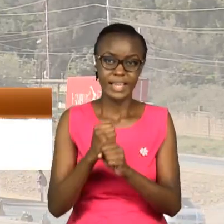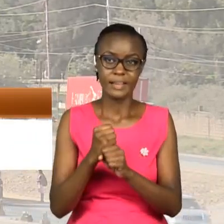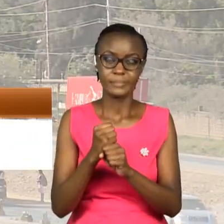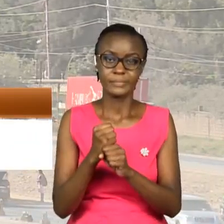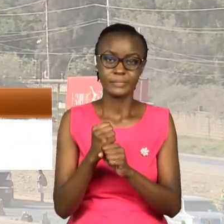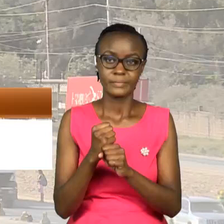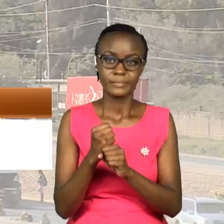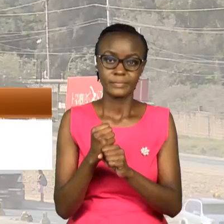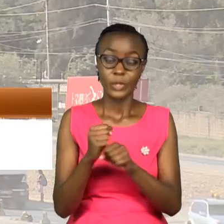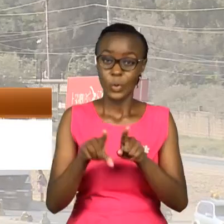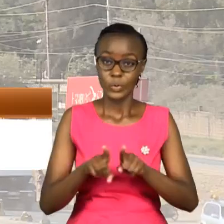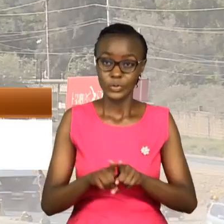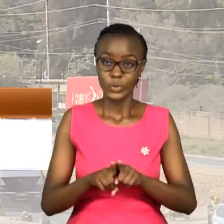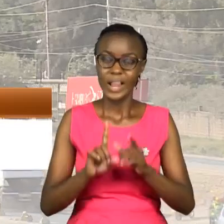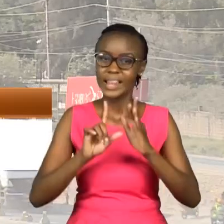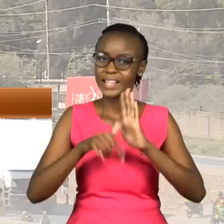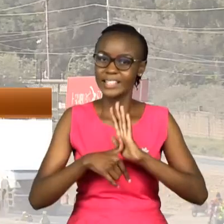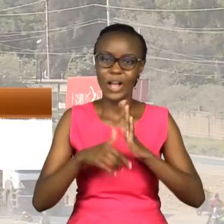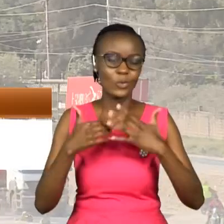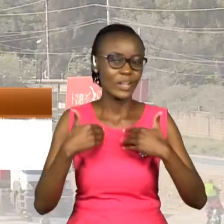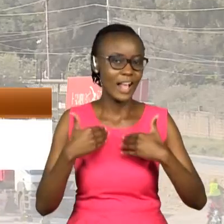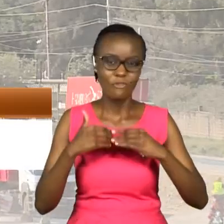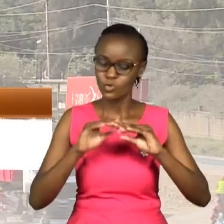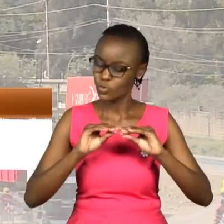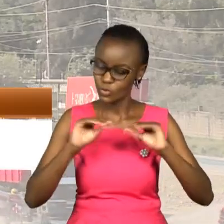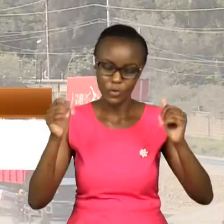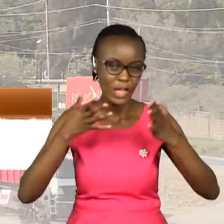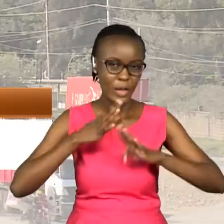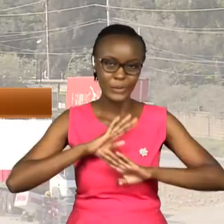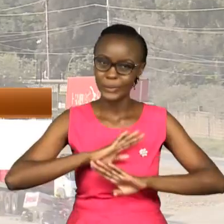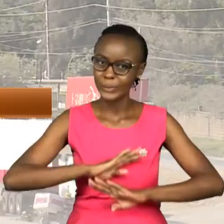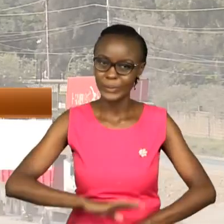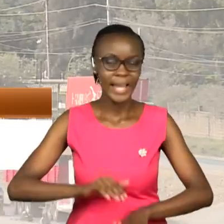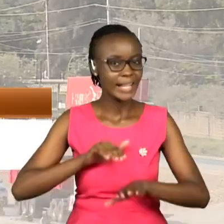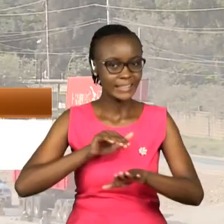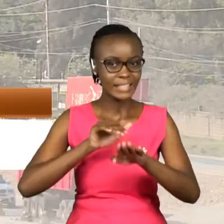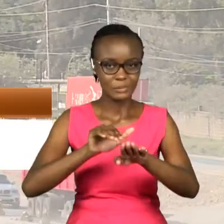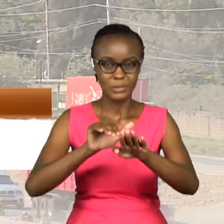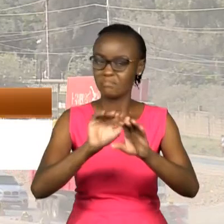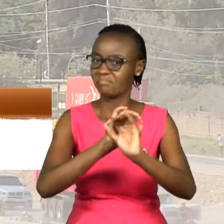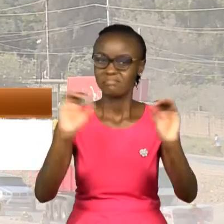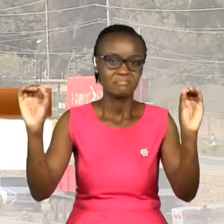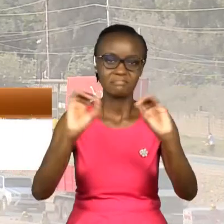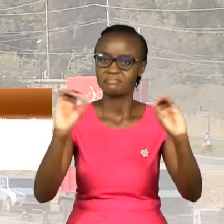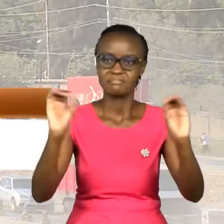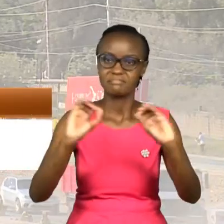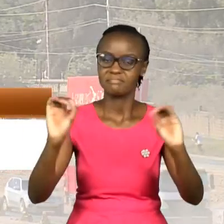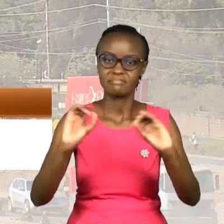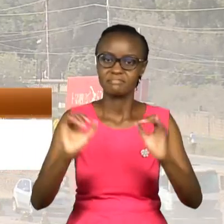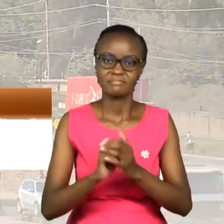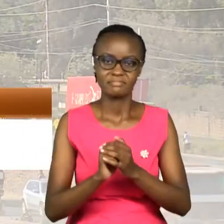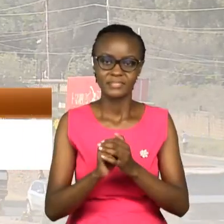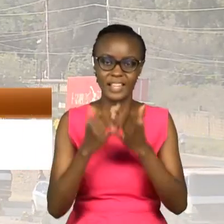hapo tuweza kushuhudia mwanga matunda ya ujenzi wa barabara ya the Nairobi Expressway. Kwa